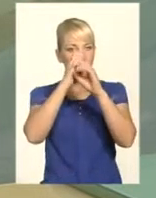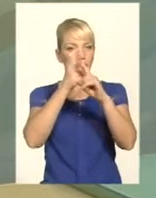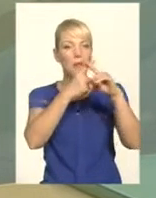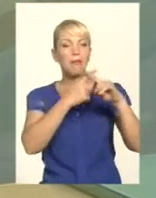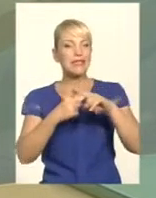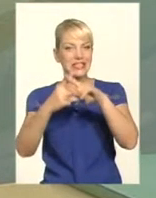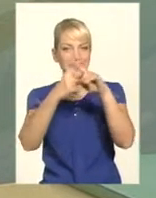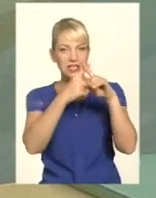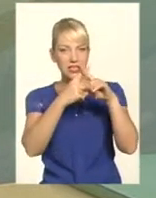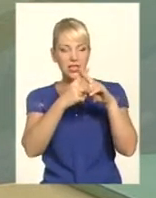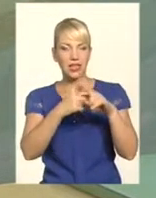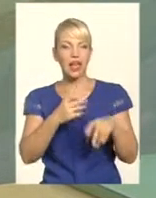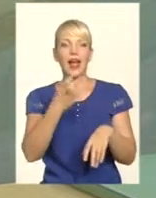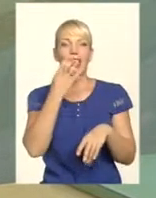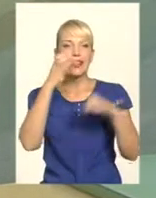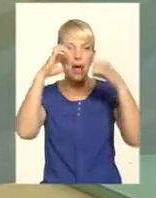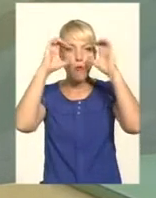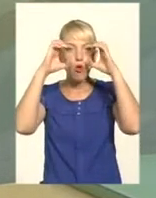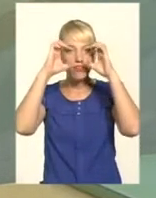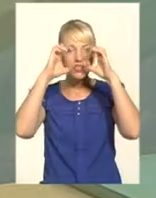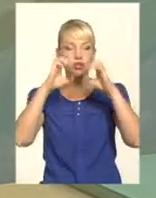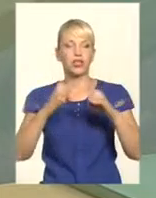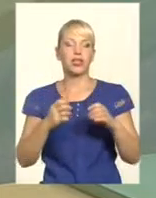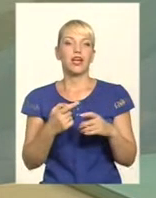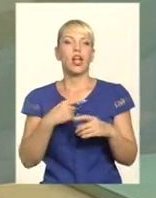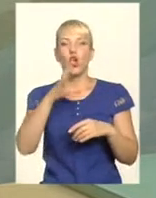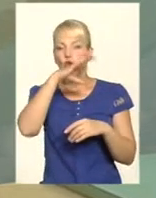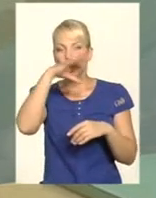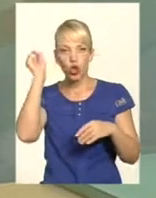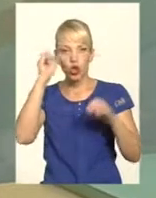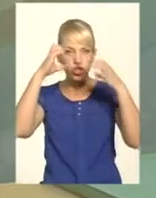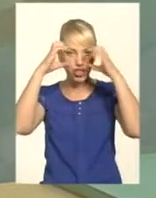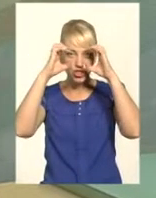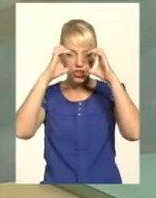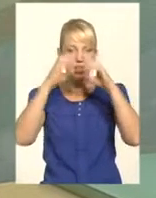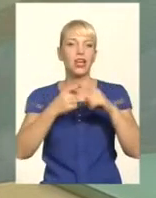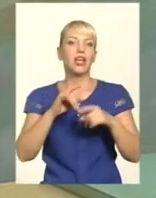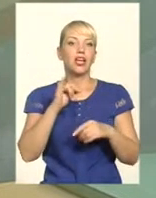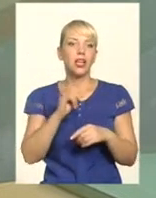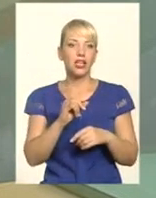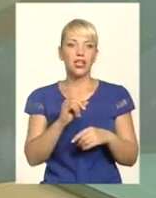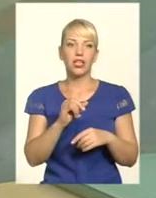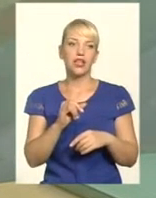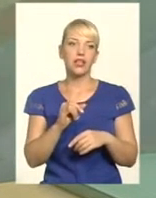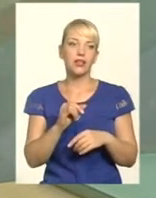потрібні тепловізори, були потрібні нічники і